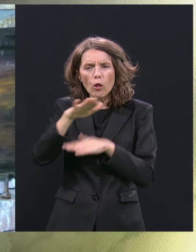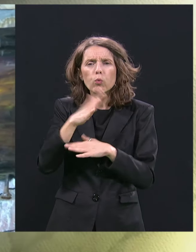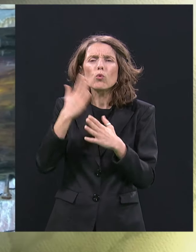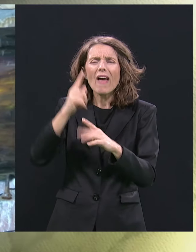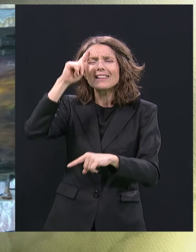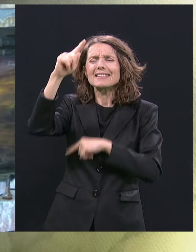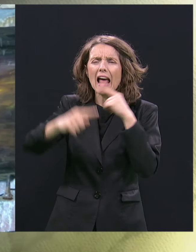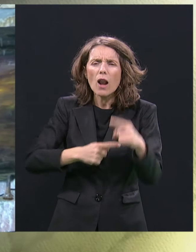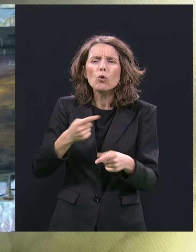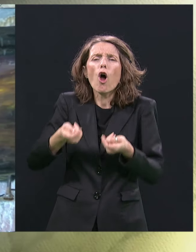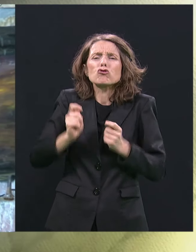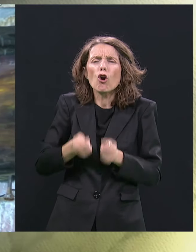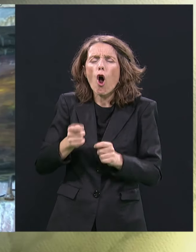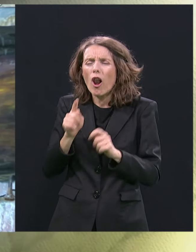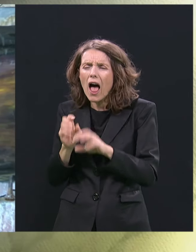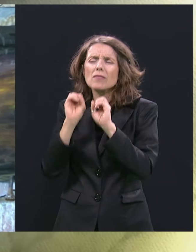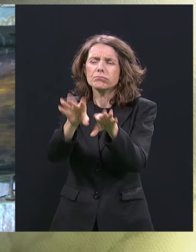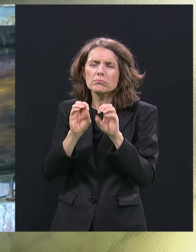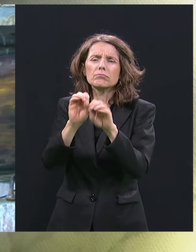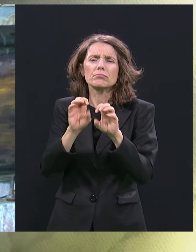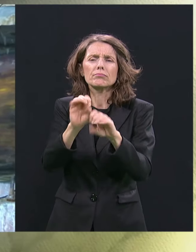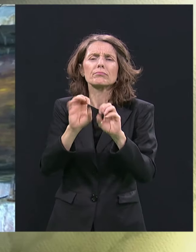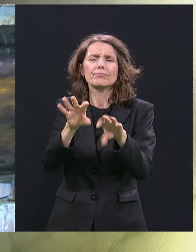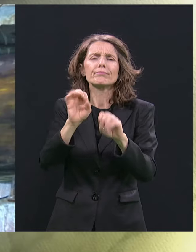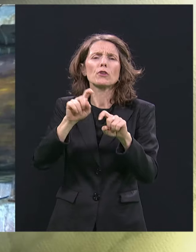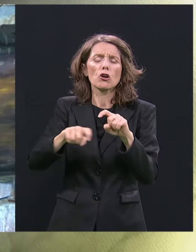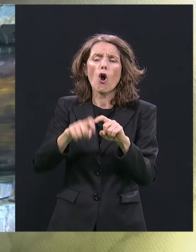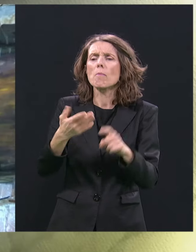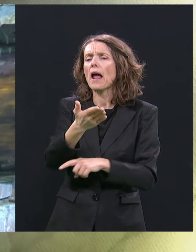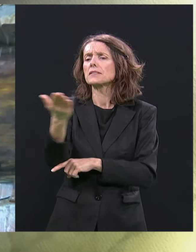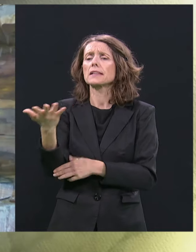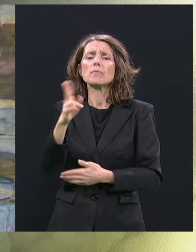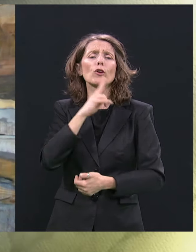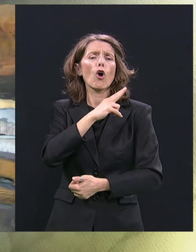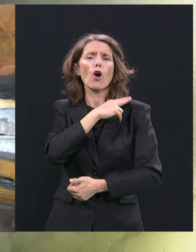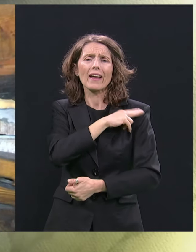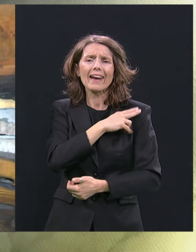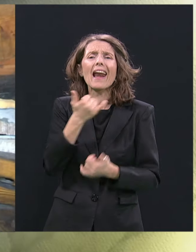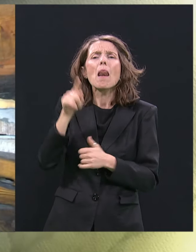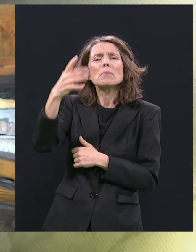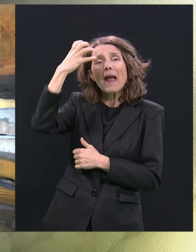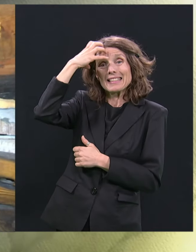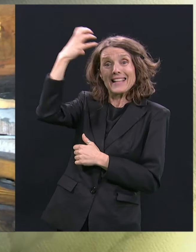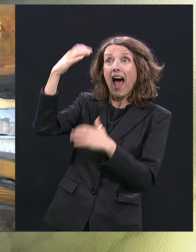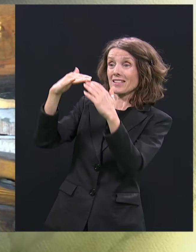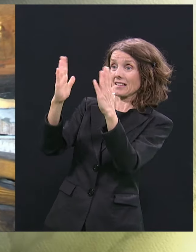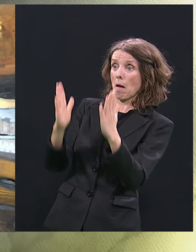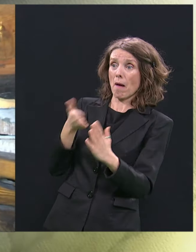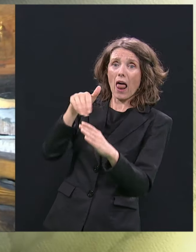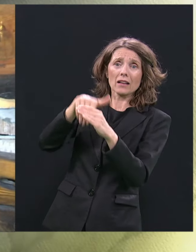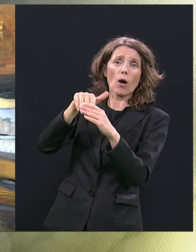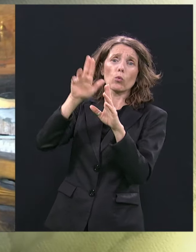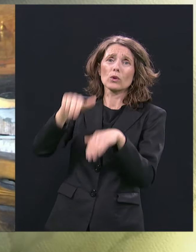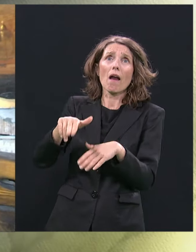i stovarali robu da bi snabdevali ove generale i samo carsku palatu koja je imala 1000